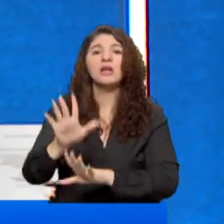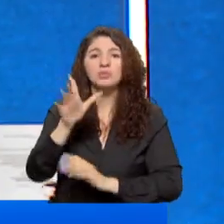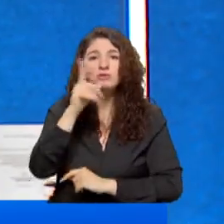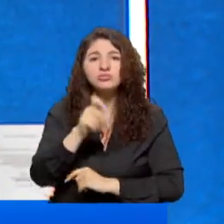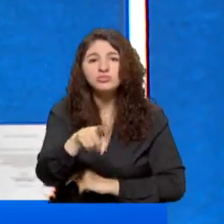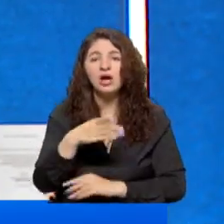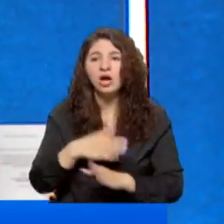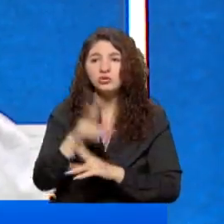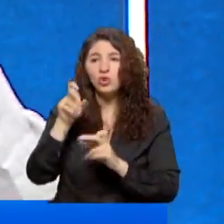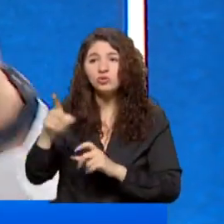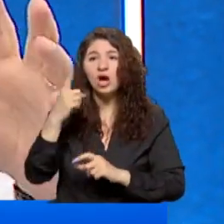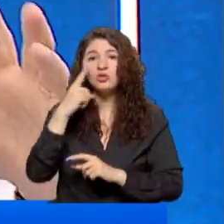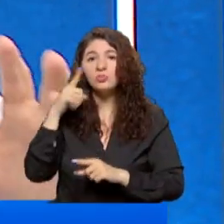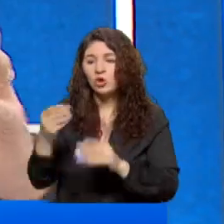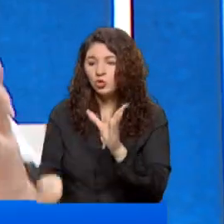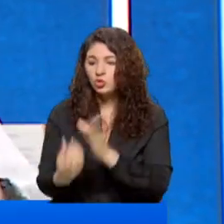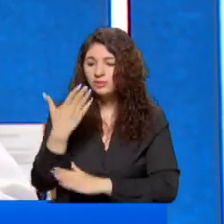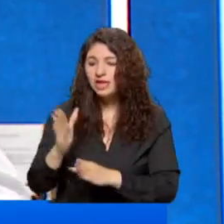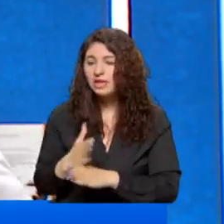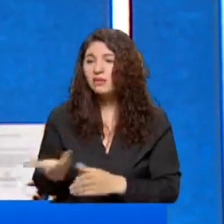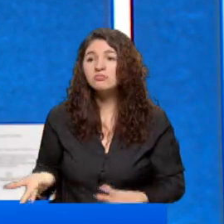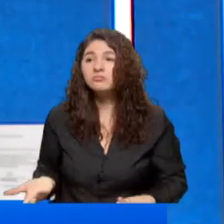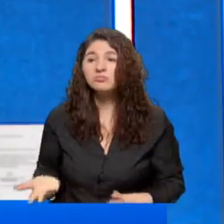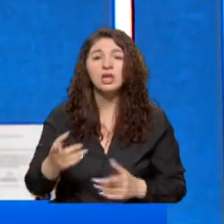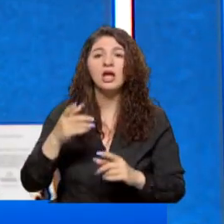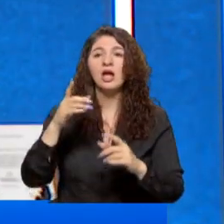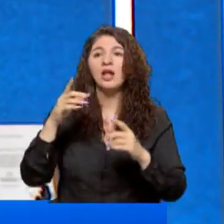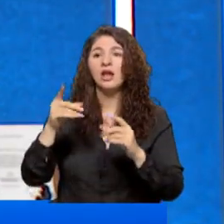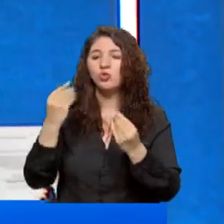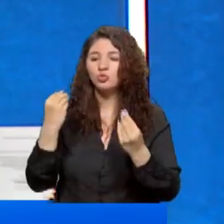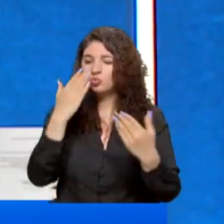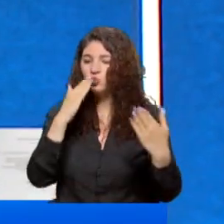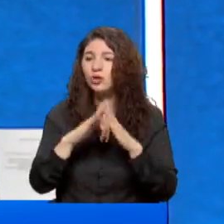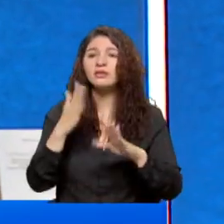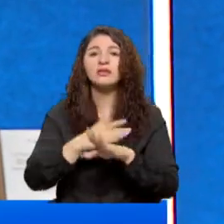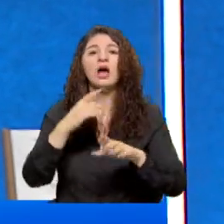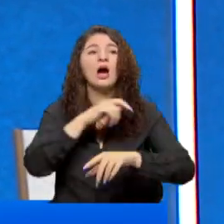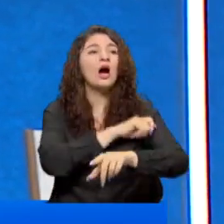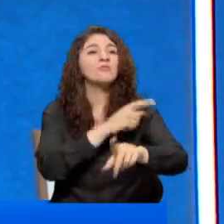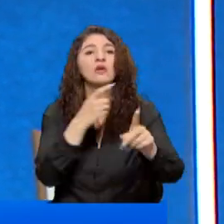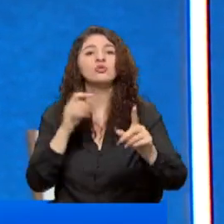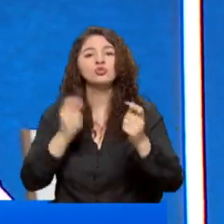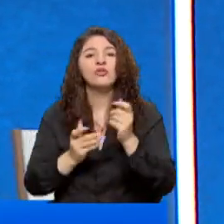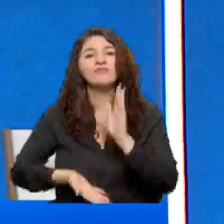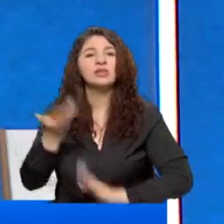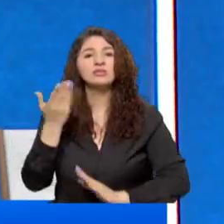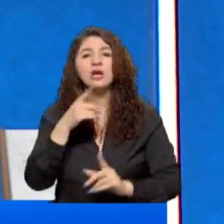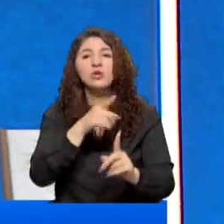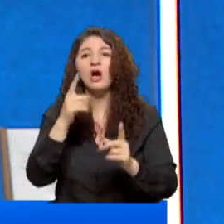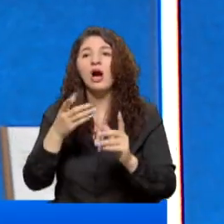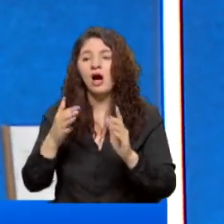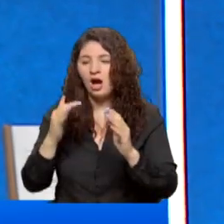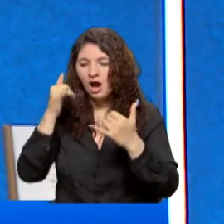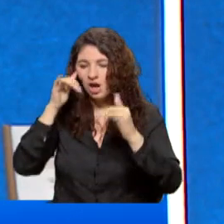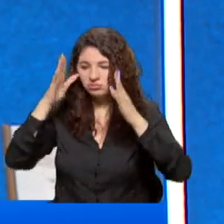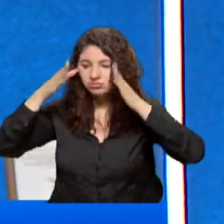biliyor musunuz asıl konusu Atatürk'ün burayı kurulmasının sebebi ıslah içinde niye Almanya bizden daha çok şükür ediyor Çünkü hayvan